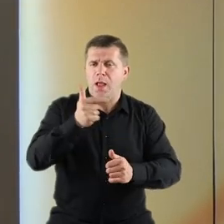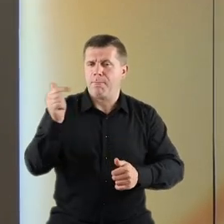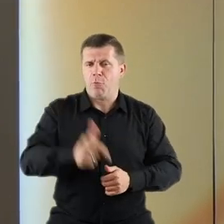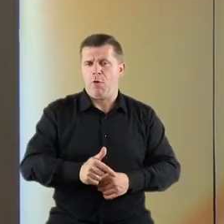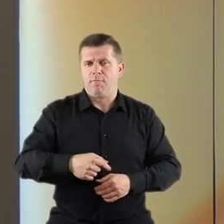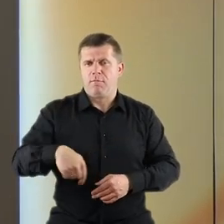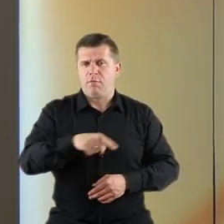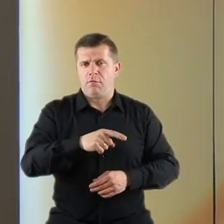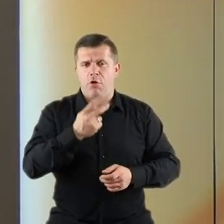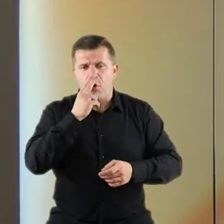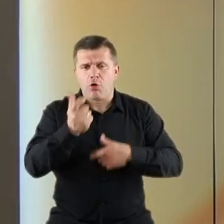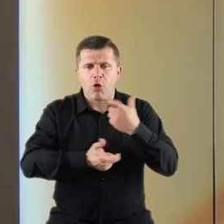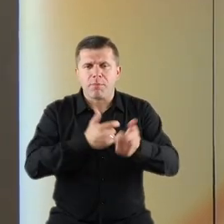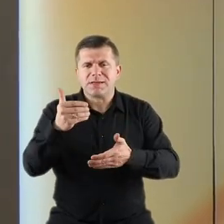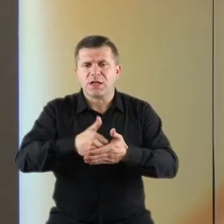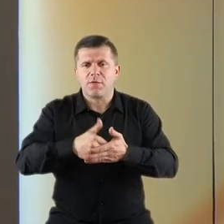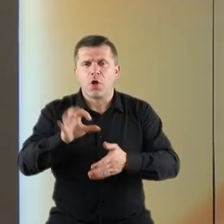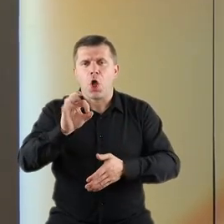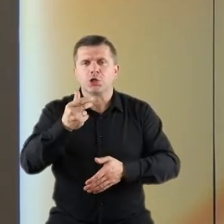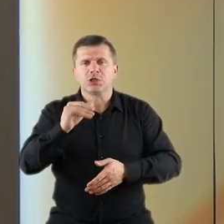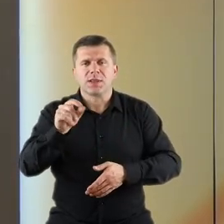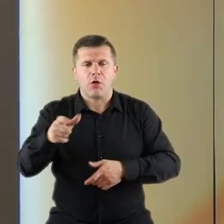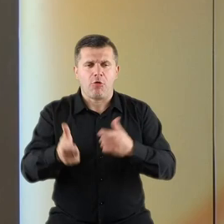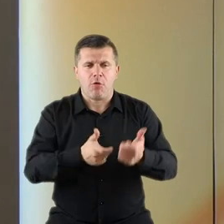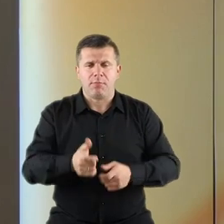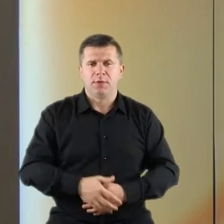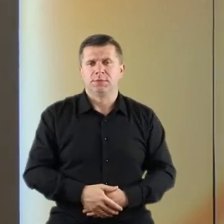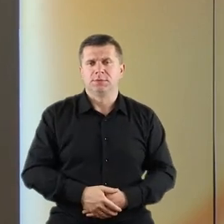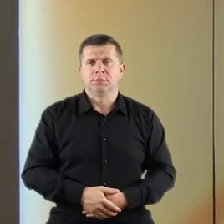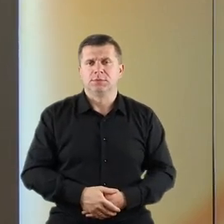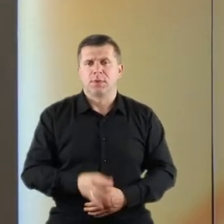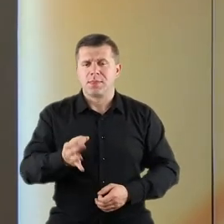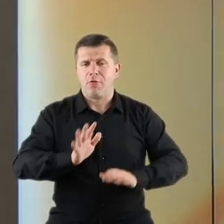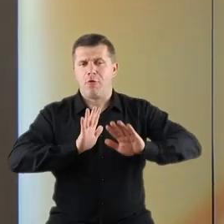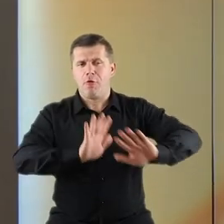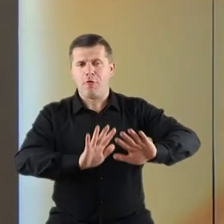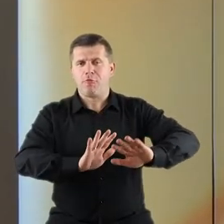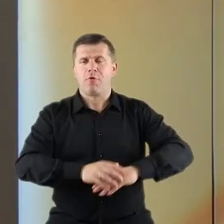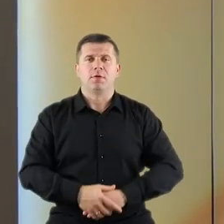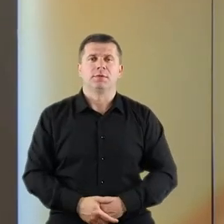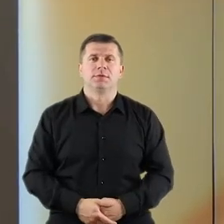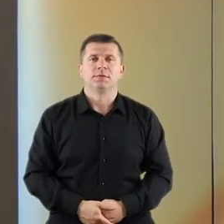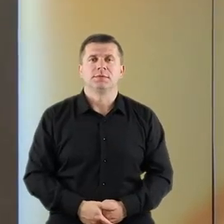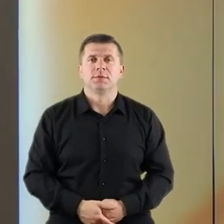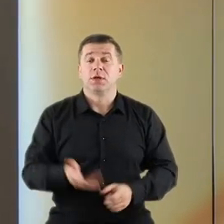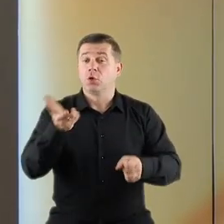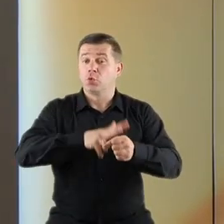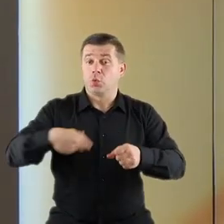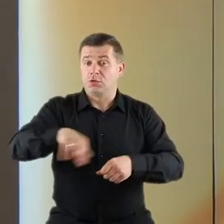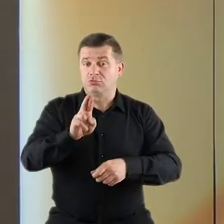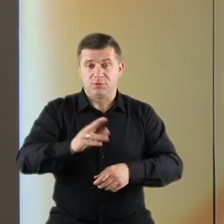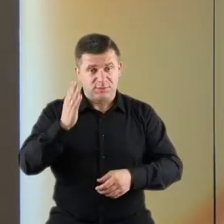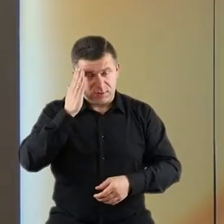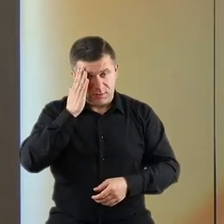od czyń acz.pl chować i teraz Proszę państwa ochrona niektóre rzeczy znamy